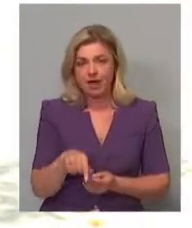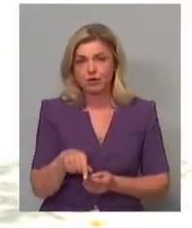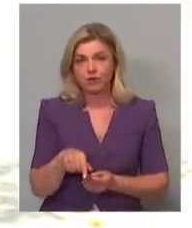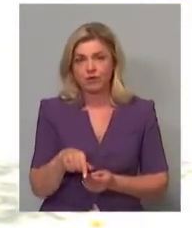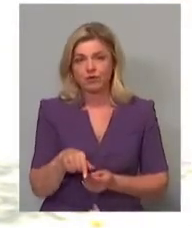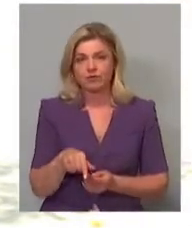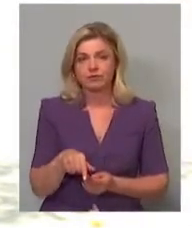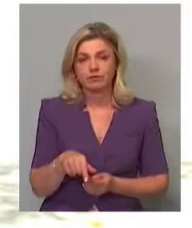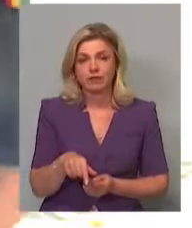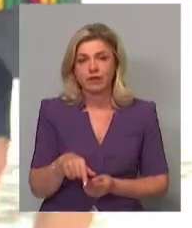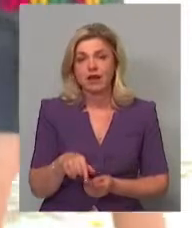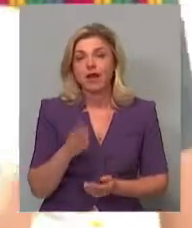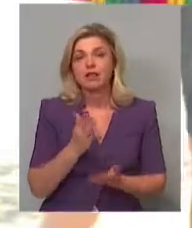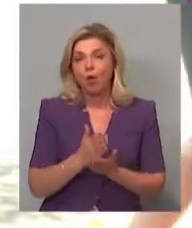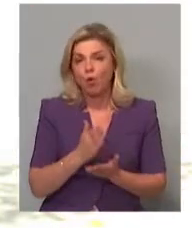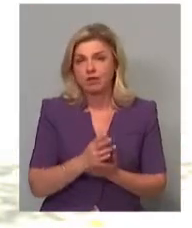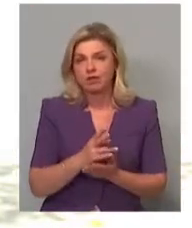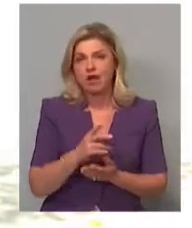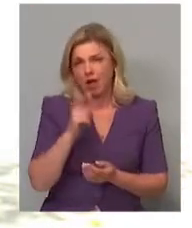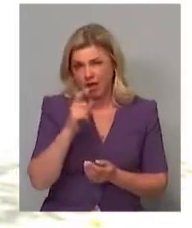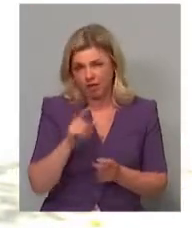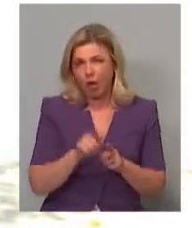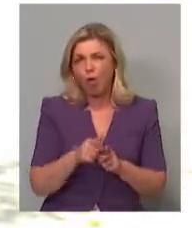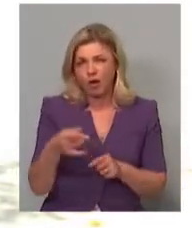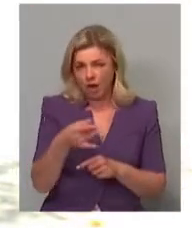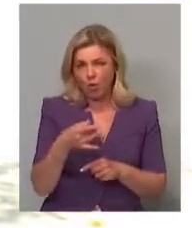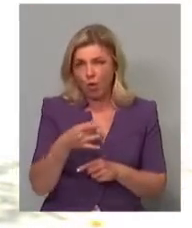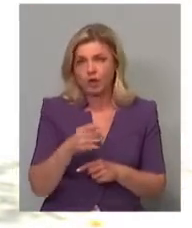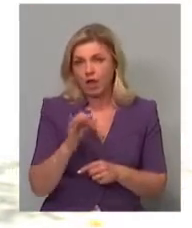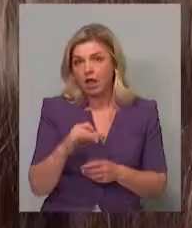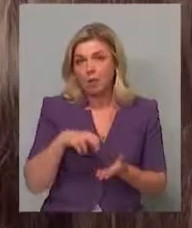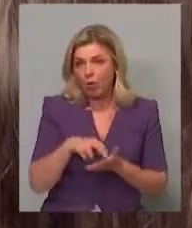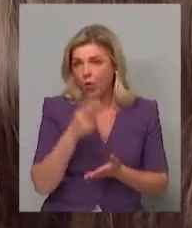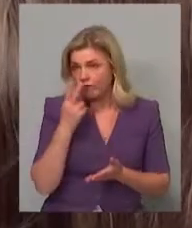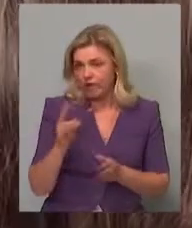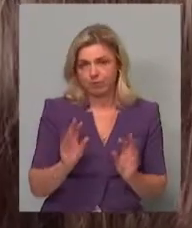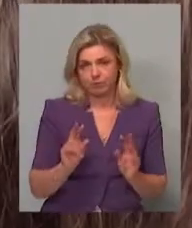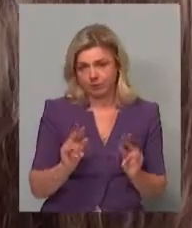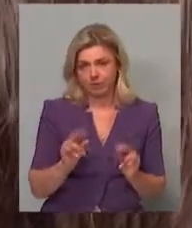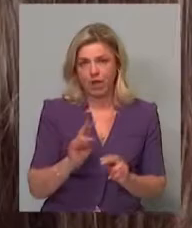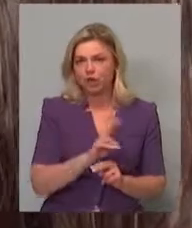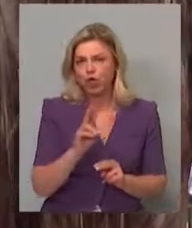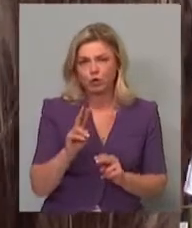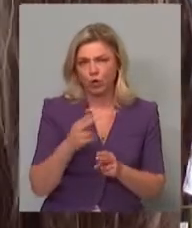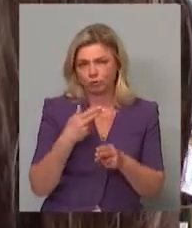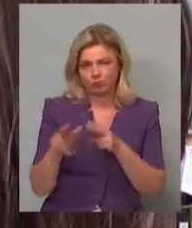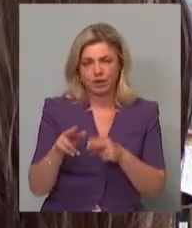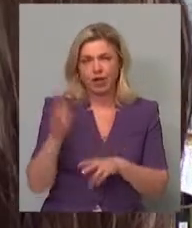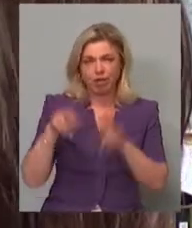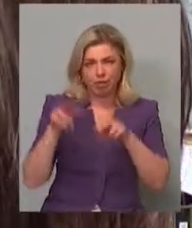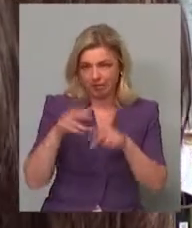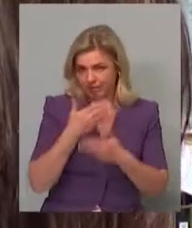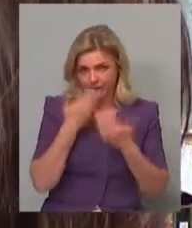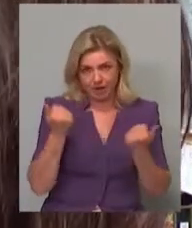благополучному районі. І ніколи ми проходимо, дивимось, ніколи. Дозвіл на розфарбування стін беруть усний у